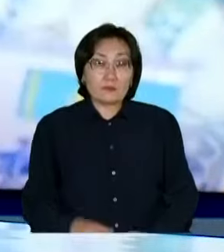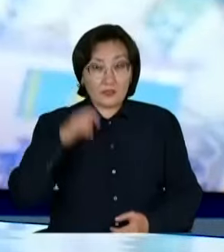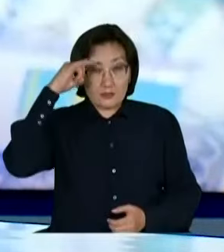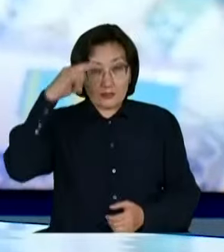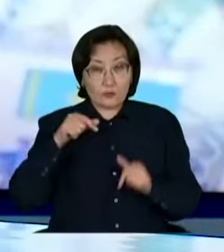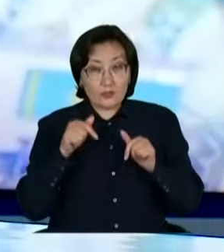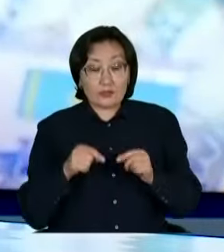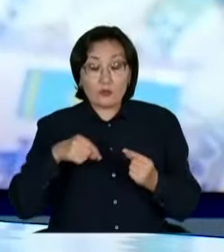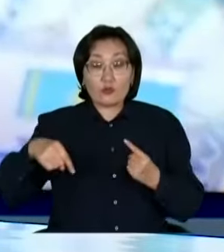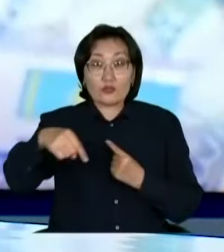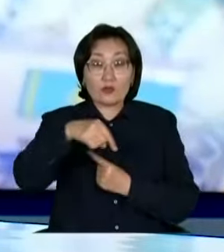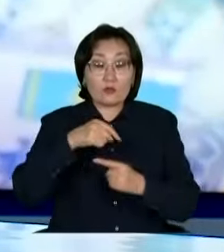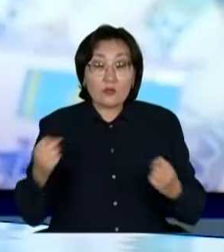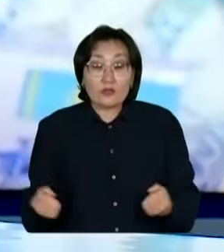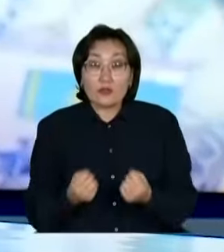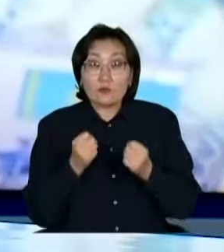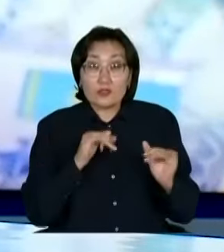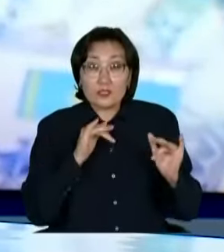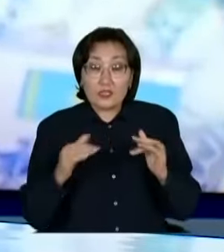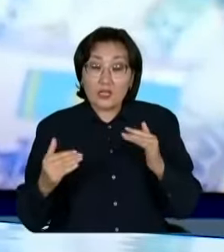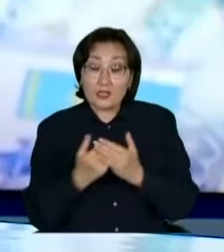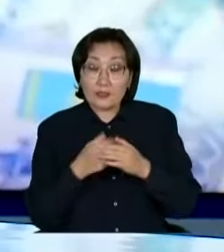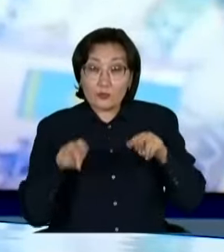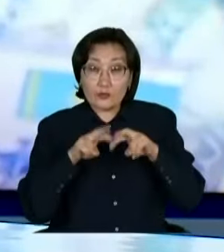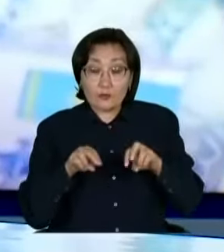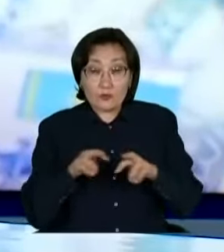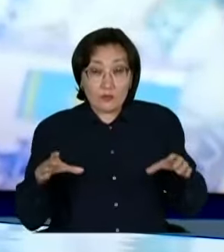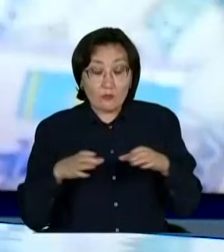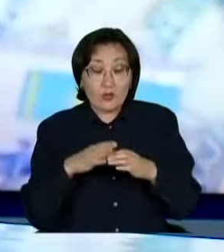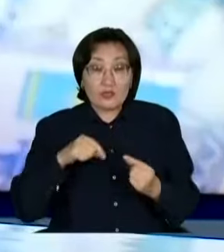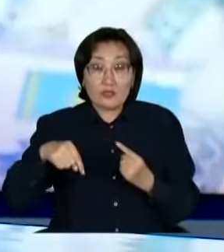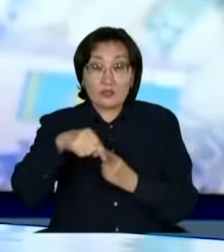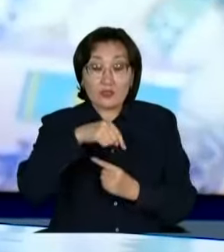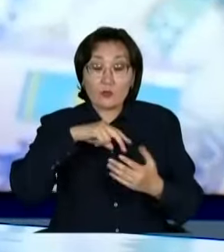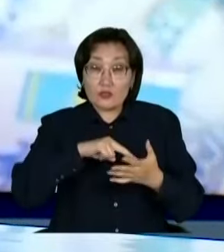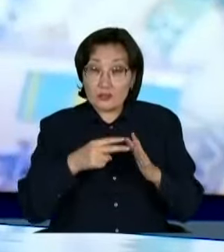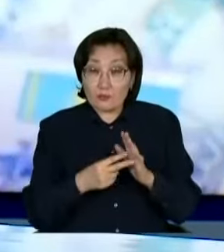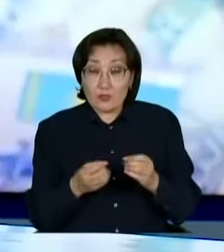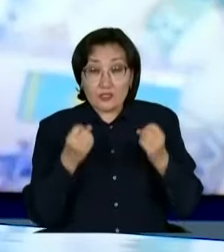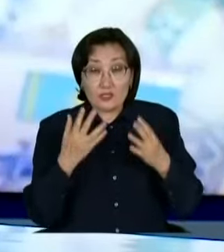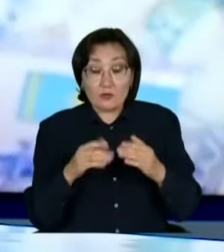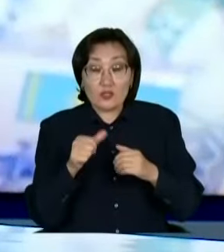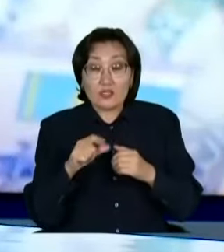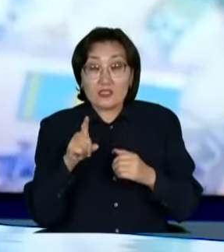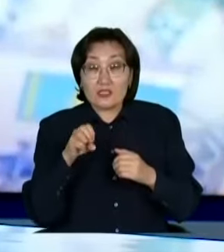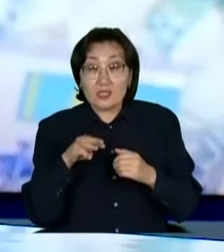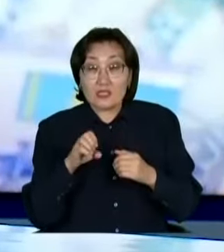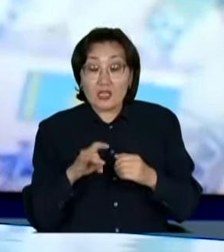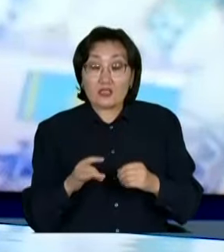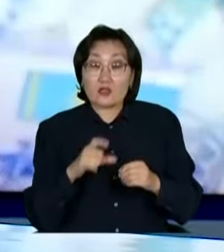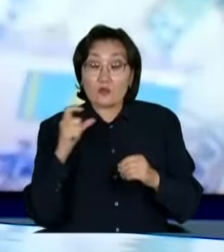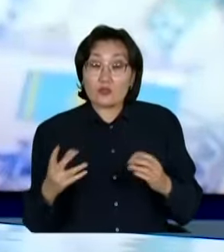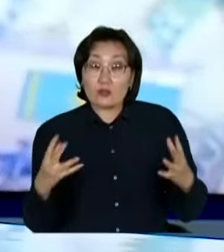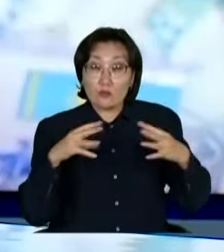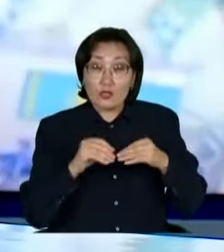Қазақстанда кәсіпкерлікті қолдау шаралары қайта қаралды. Үкімет бизнестің жол картасы мен қарапайым заттар экономикасын біріктіріп